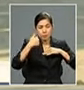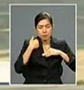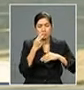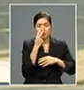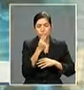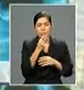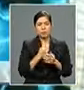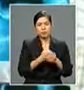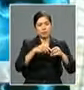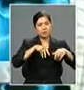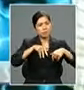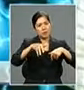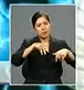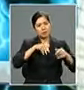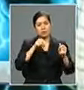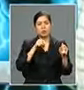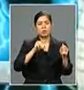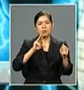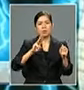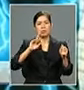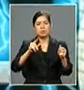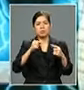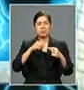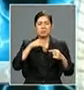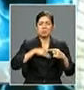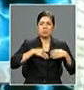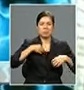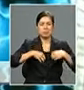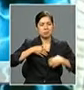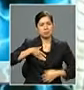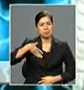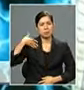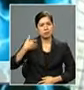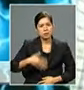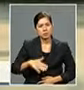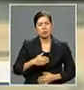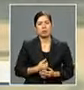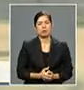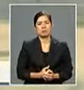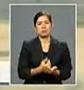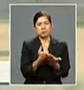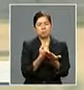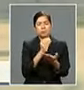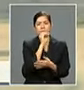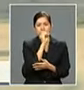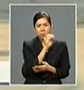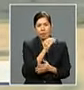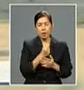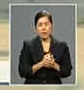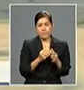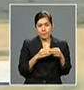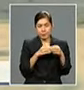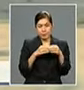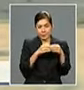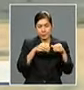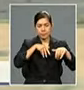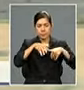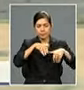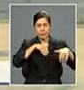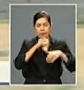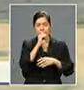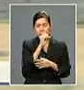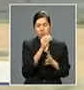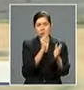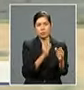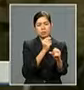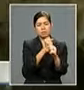ชียรบุรีก็บ่นมานี่เป็นที่บ้านโคกหนองแจงนะครับตำบลสะประดู่ครับก็รวมตัวกันนะครับบอกว่าเจ้าหน้าที่ที่เกี่ยว